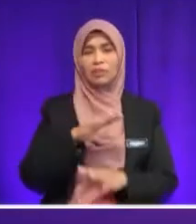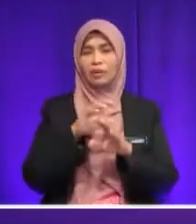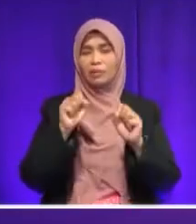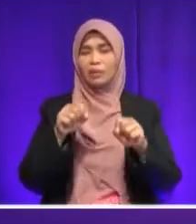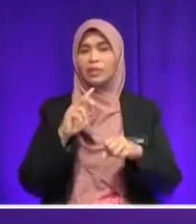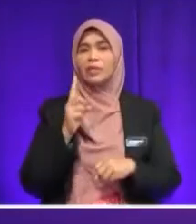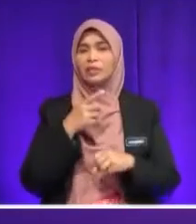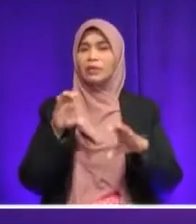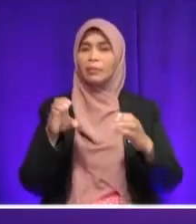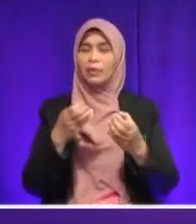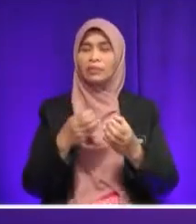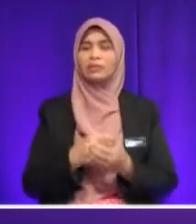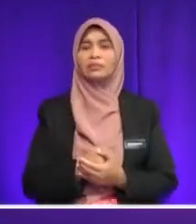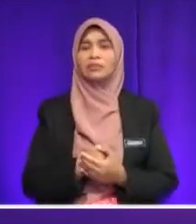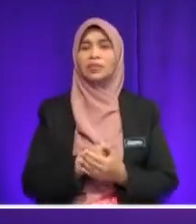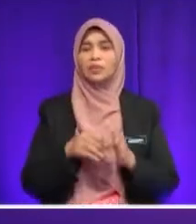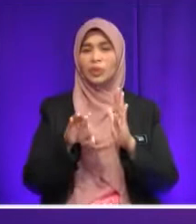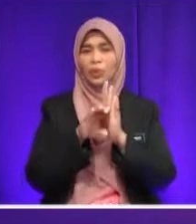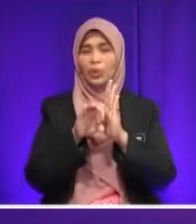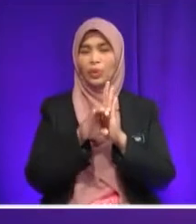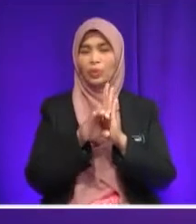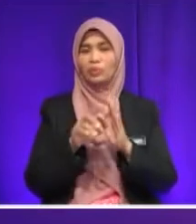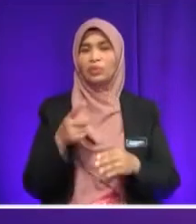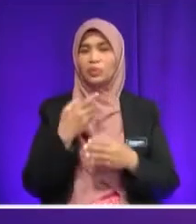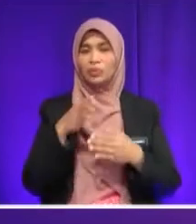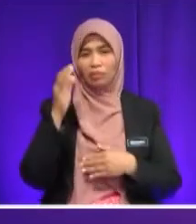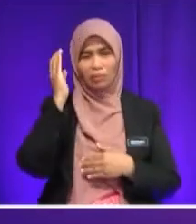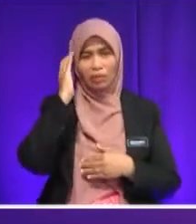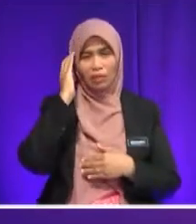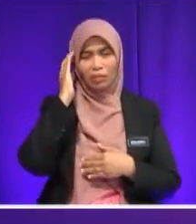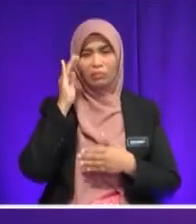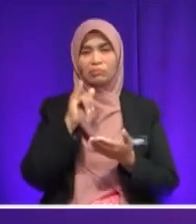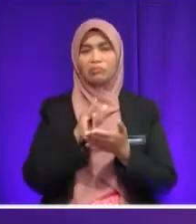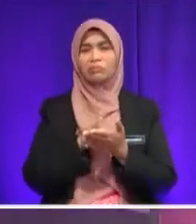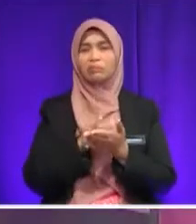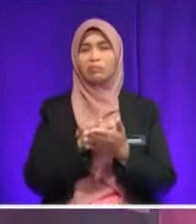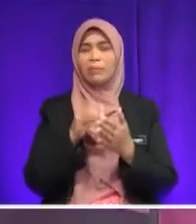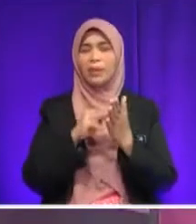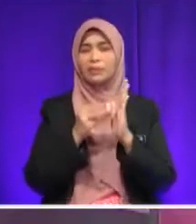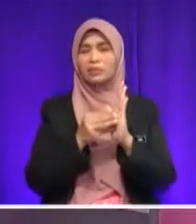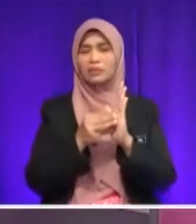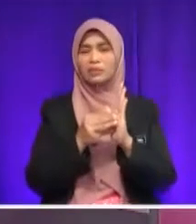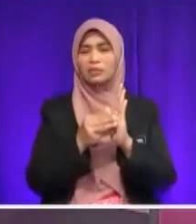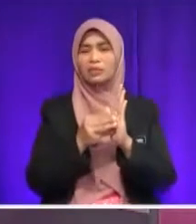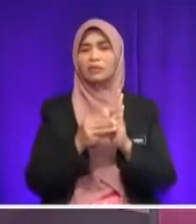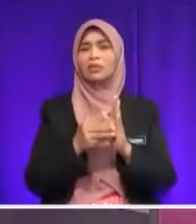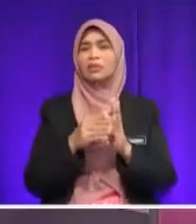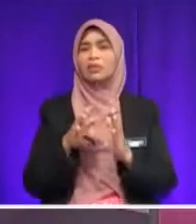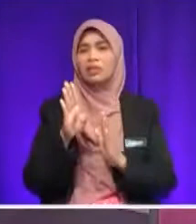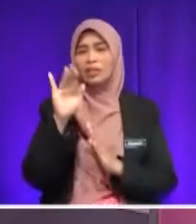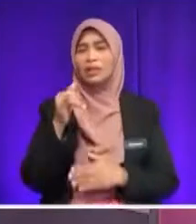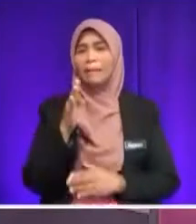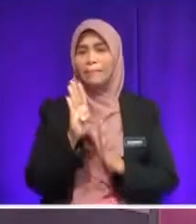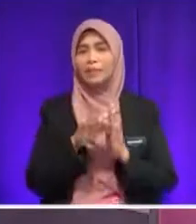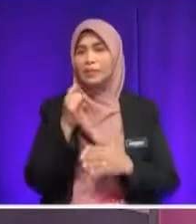ya kalau kita aku teh lagi dalam keadaan kita tahu disitu maknanya eh Memang bersalahan dengan